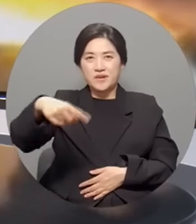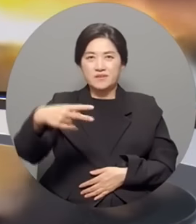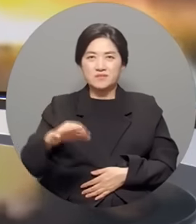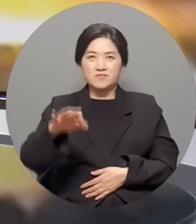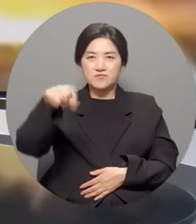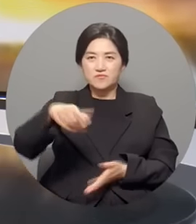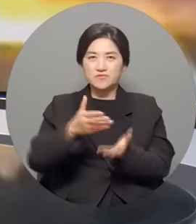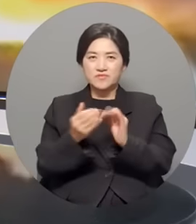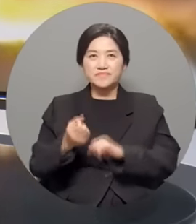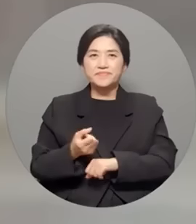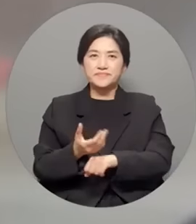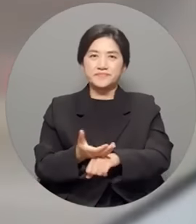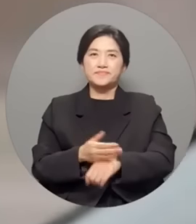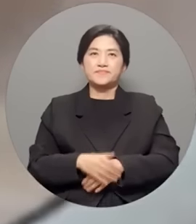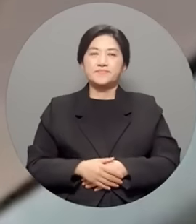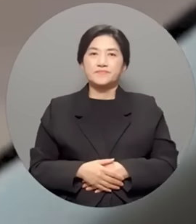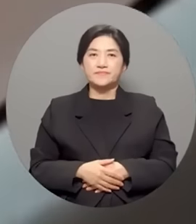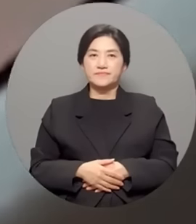취재했습니다.